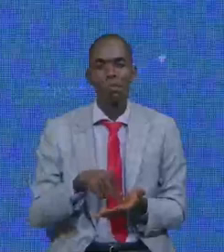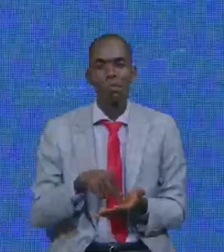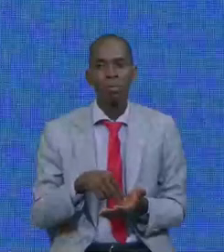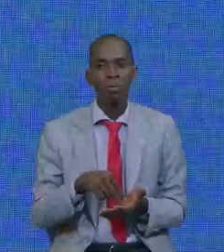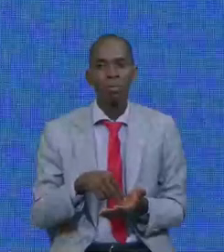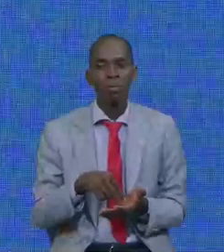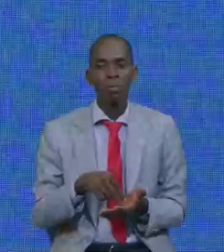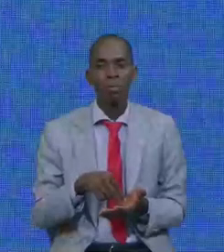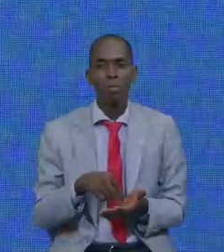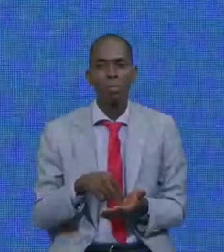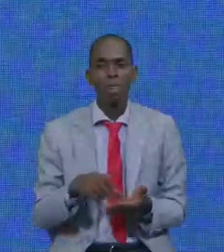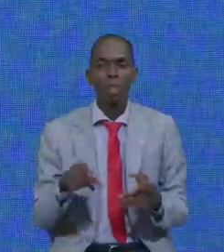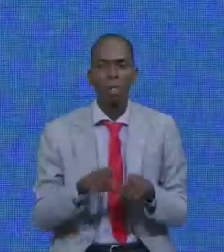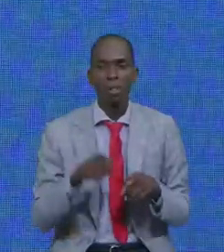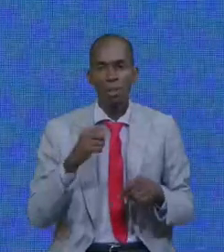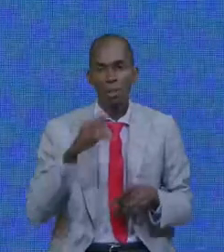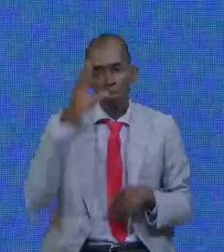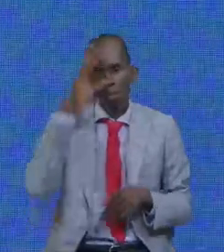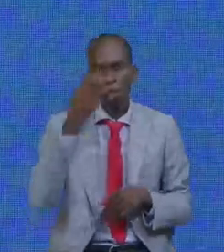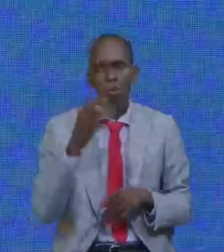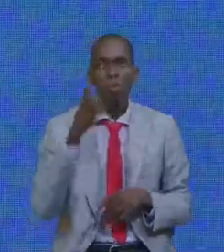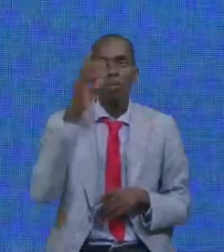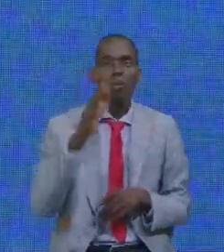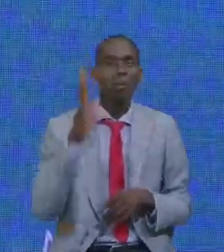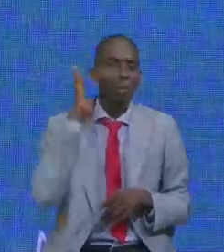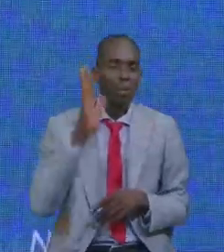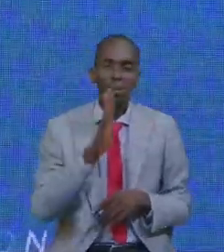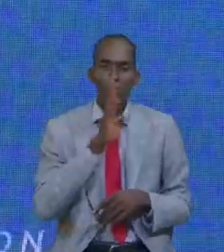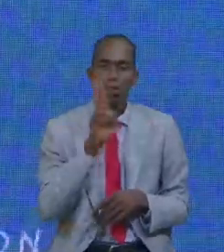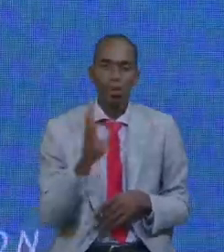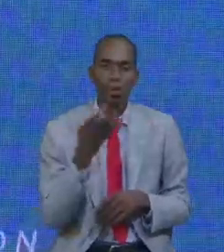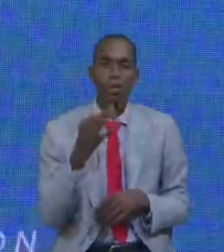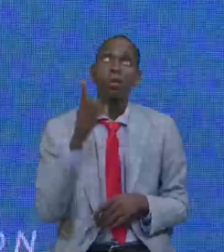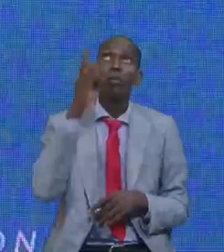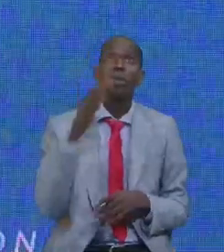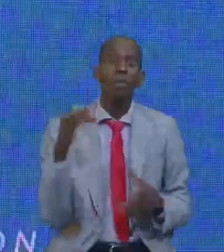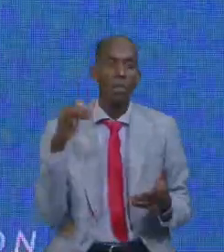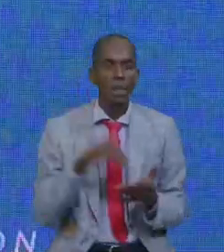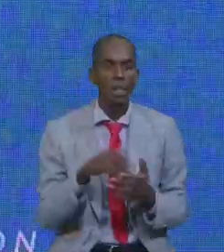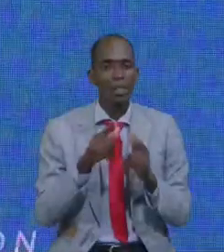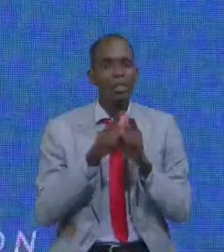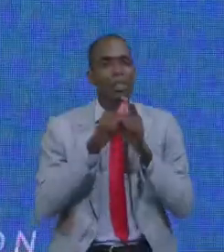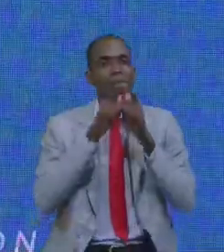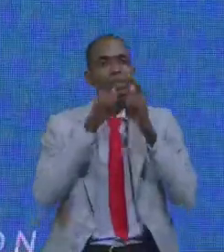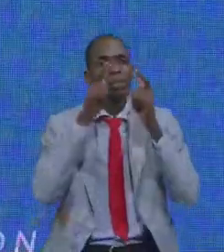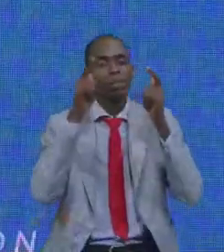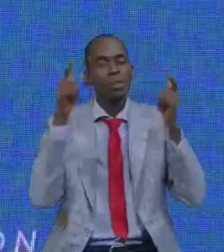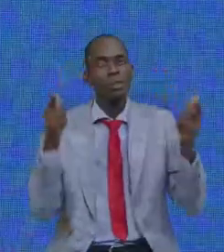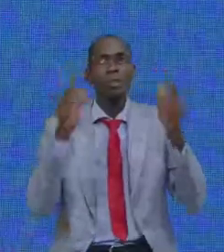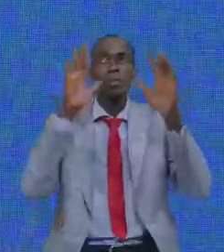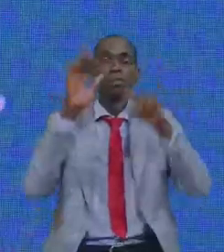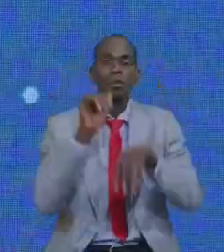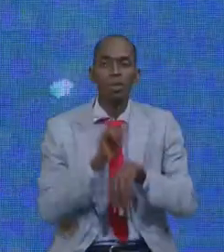Comme l'homme de Dieu sera utilisé par Dieu pour nous ce soir. De grands, grands miracles. Est-ce que vous êtes